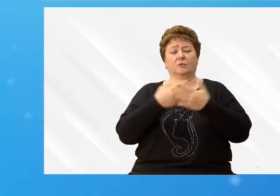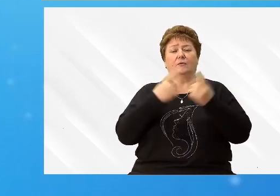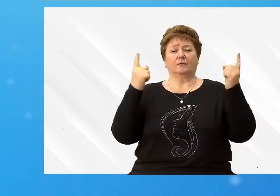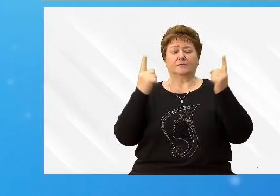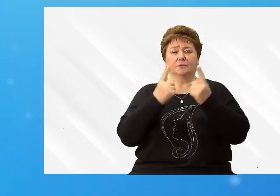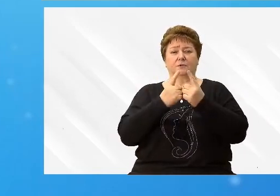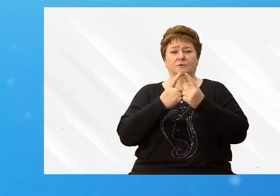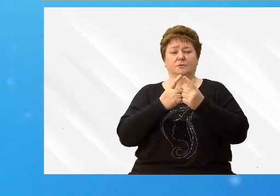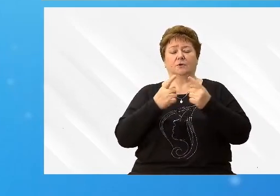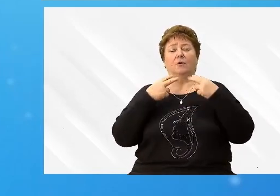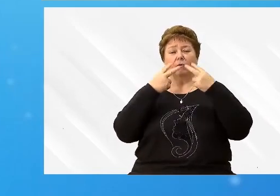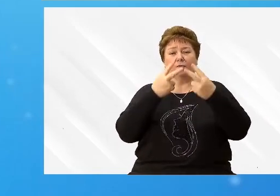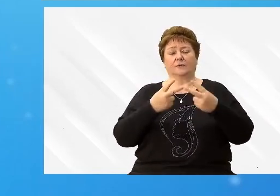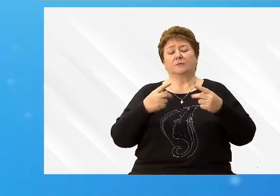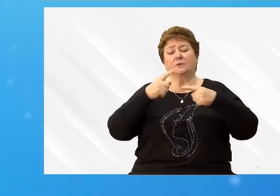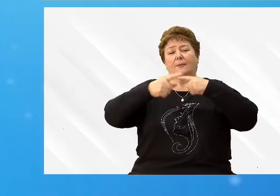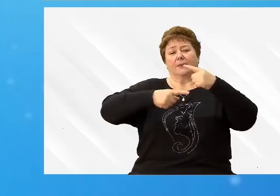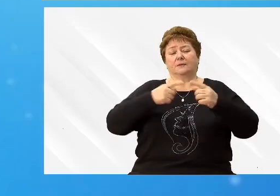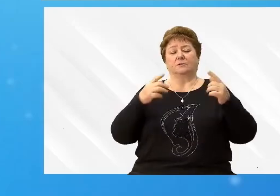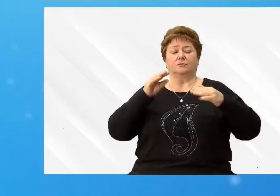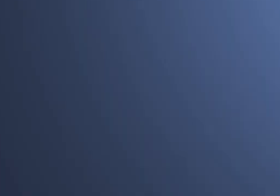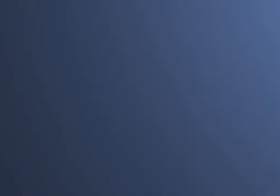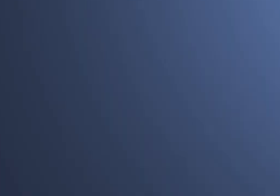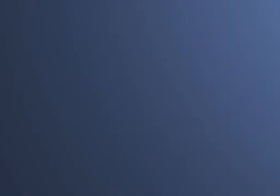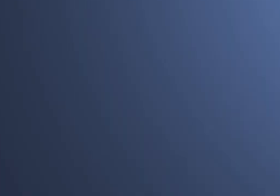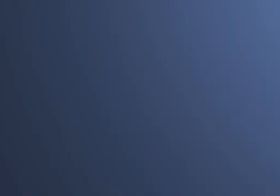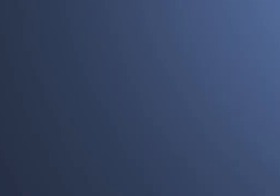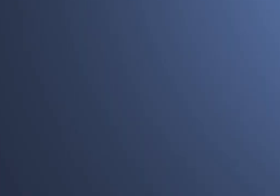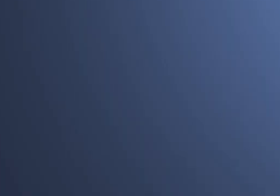встреч увидимся на следующем уроке